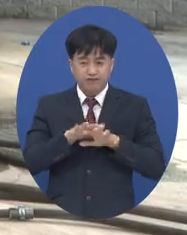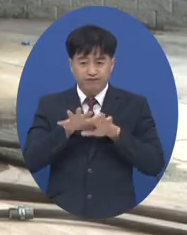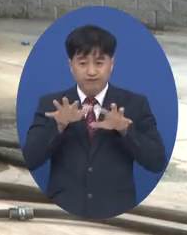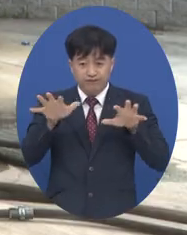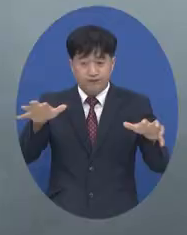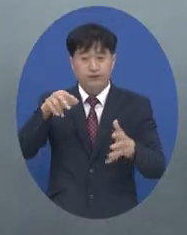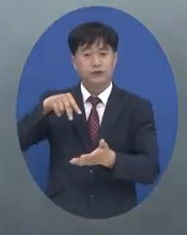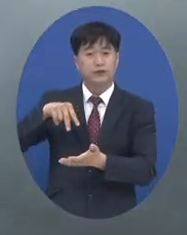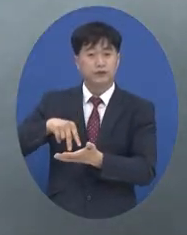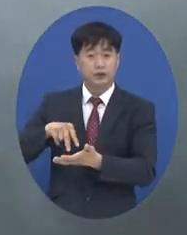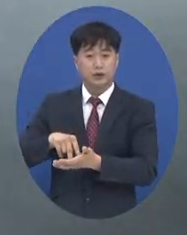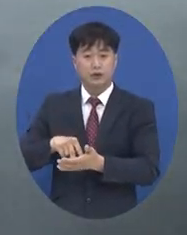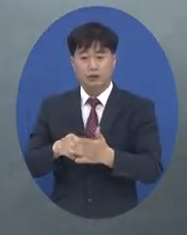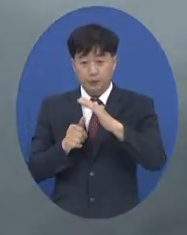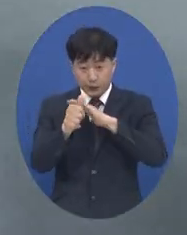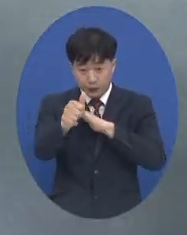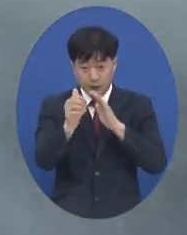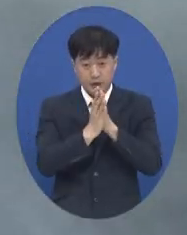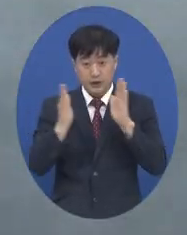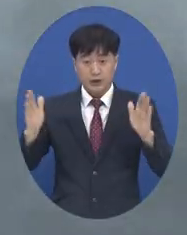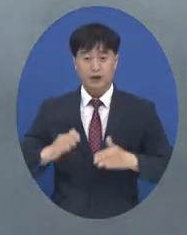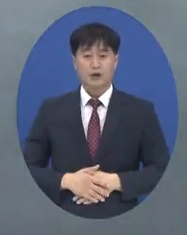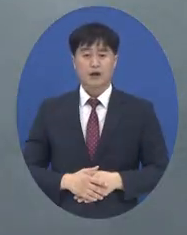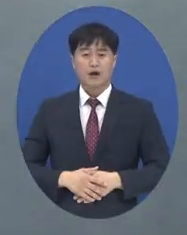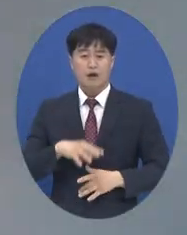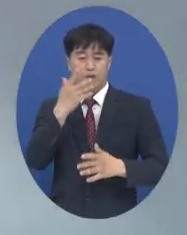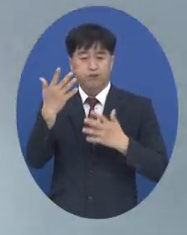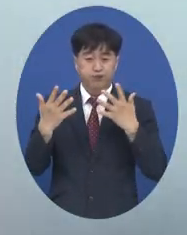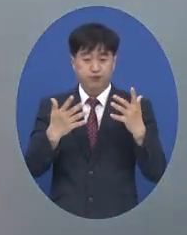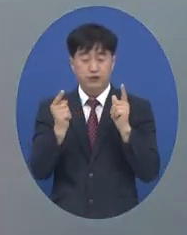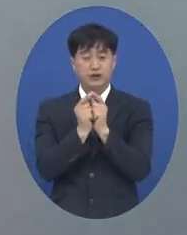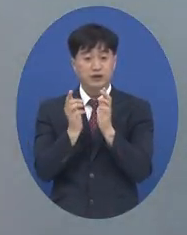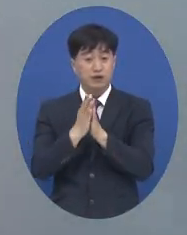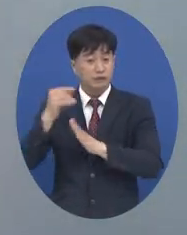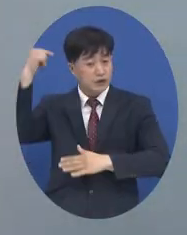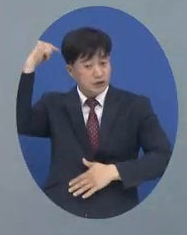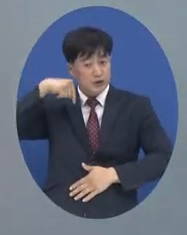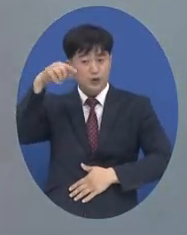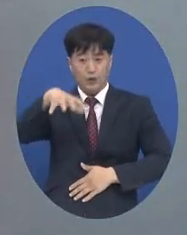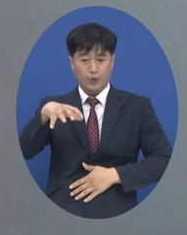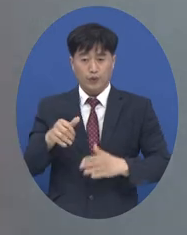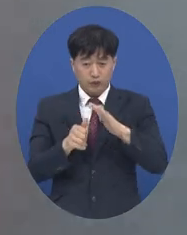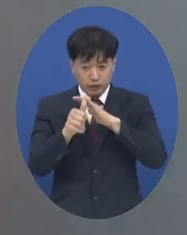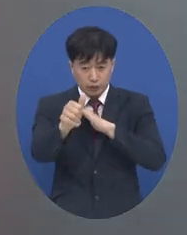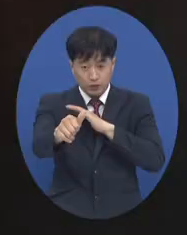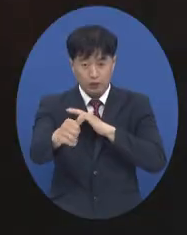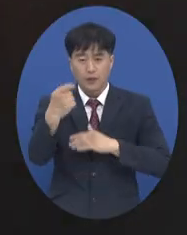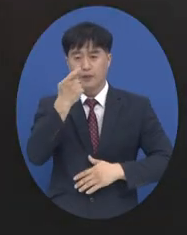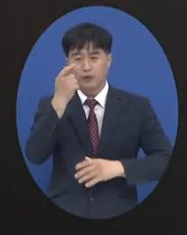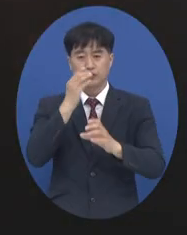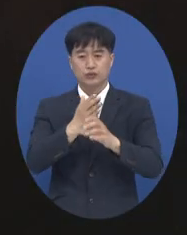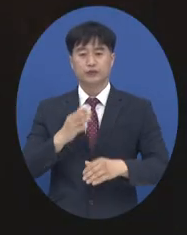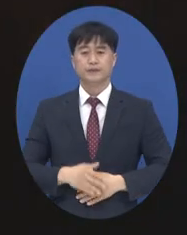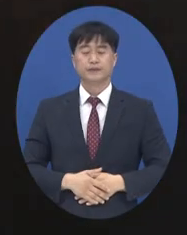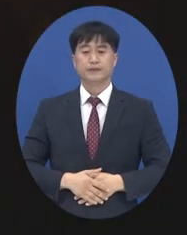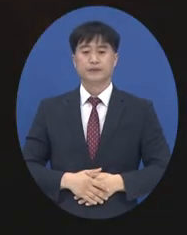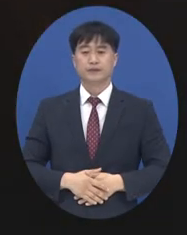번지고 있는 상황에서 진입을 시도합니다. 화염을 직접 느끼면서 현장에 진입하는 것을 배우는